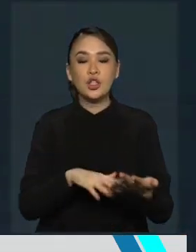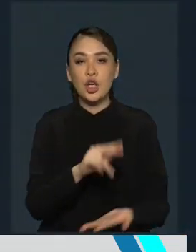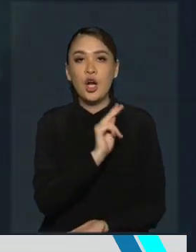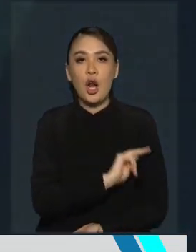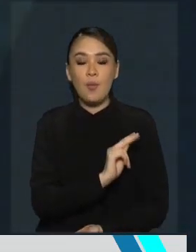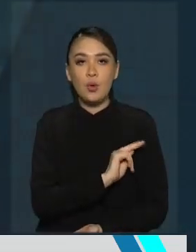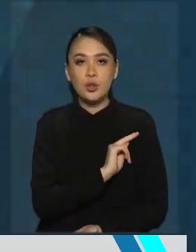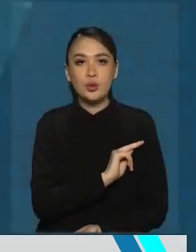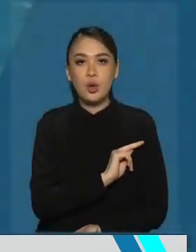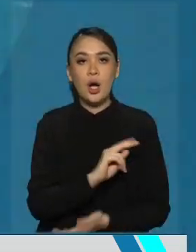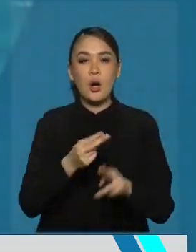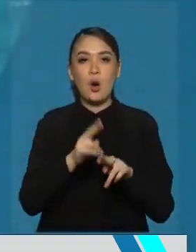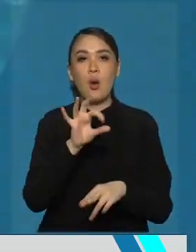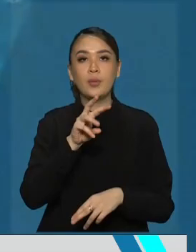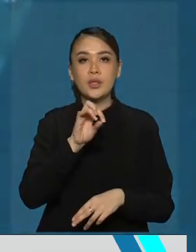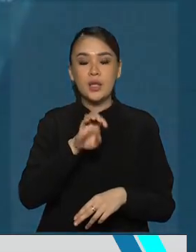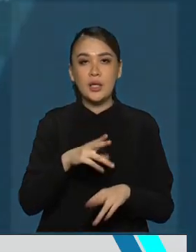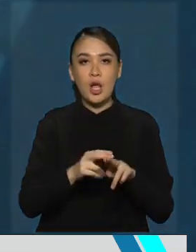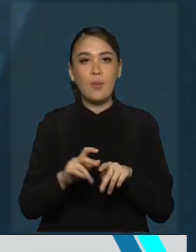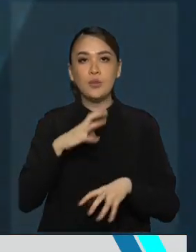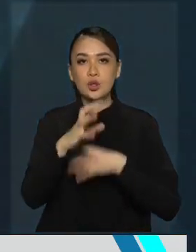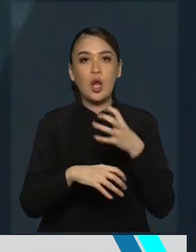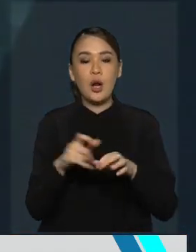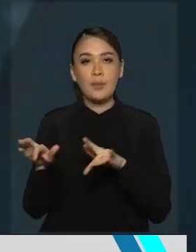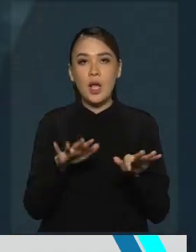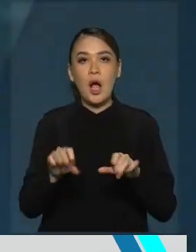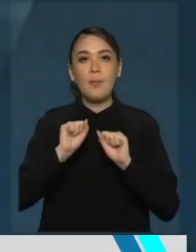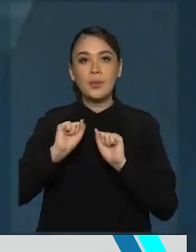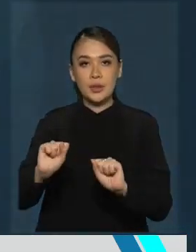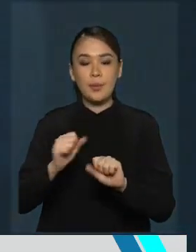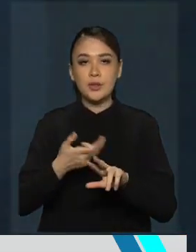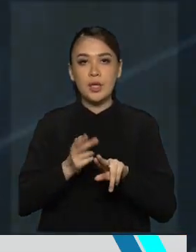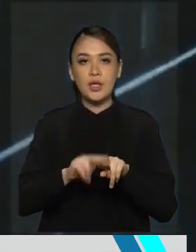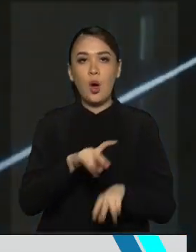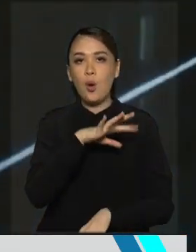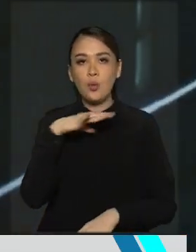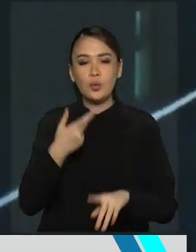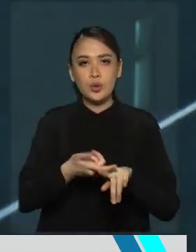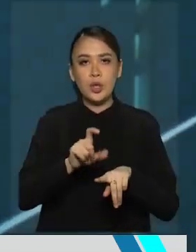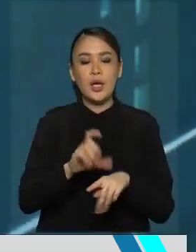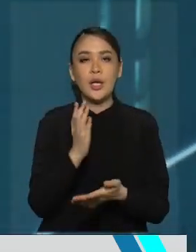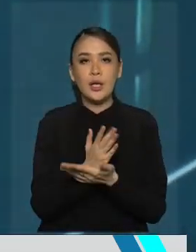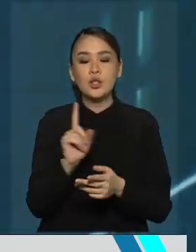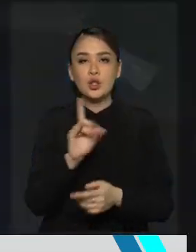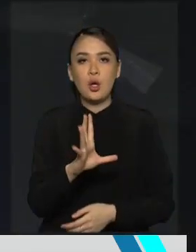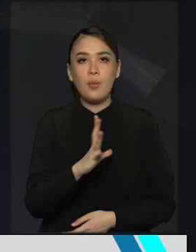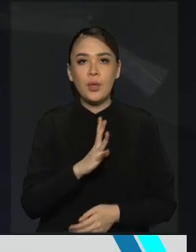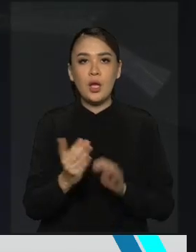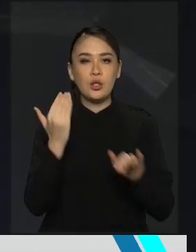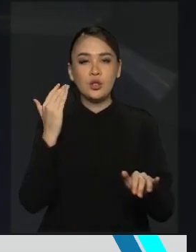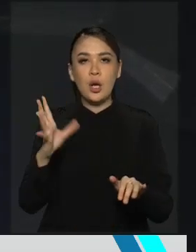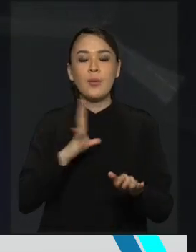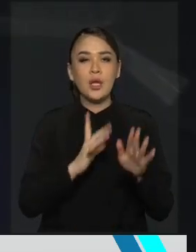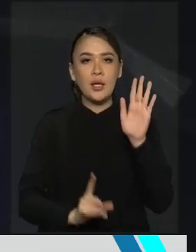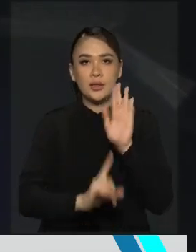в комитете по международным делам, обороне и безопасности. Очень много есть направлений, которые мы начали в предыдущем созыве.